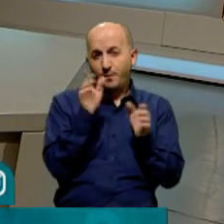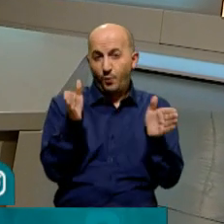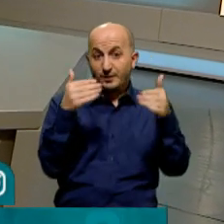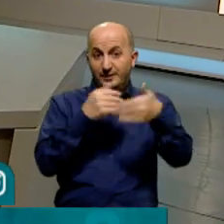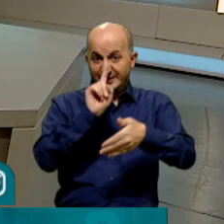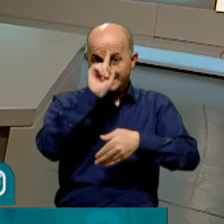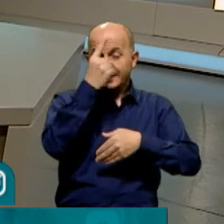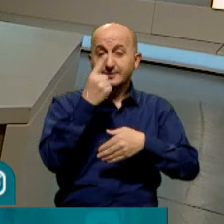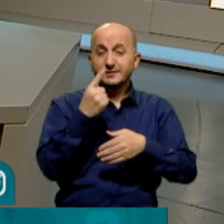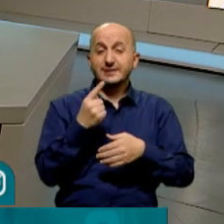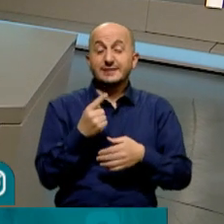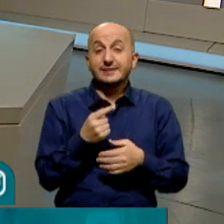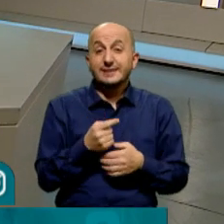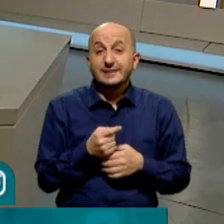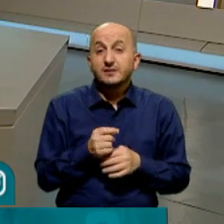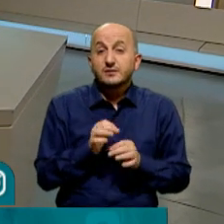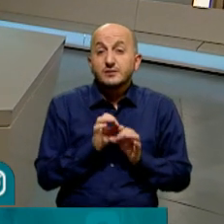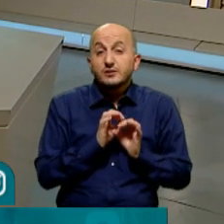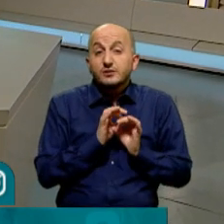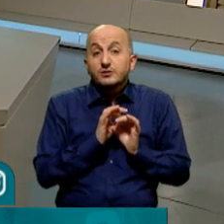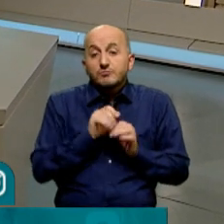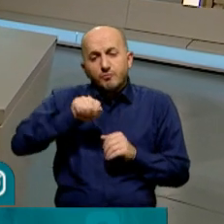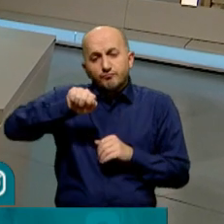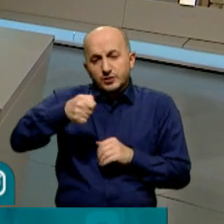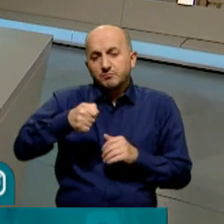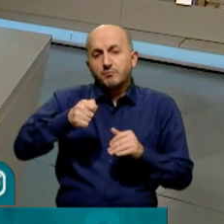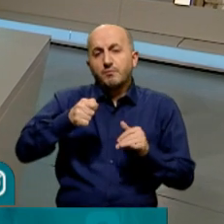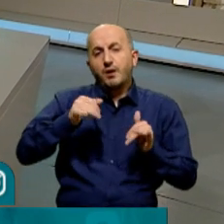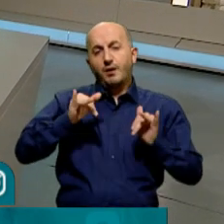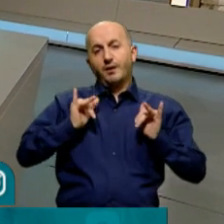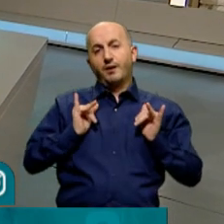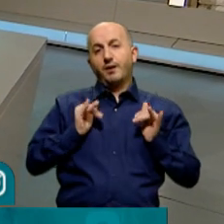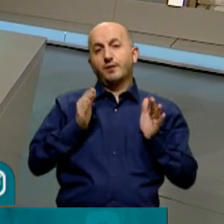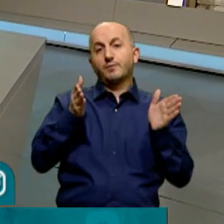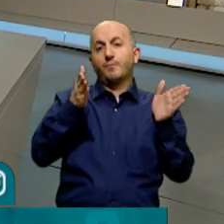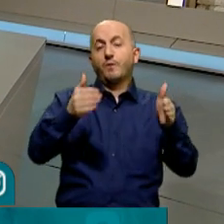baş başa, onların izni olmadan hiç kimsenin giremeyeceği kapalı bir alanda